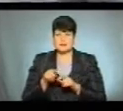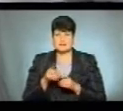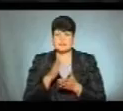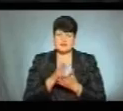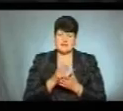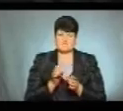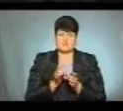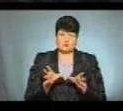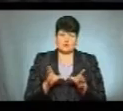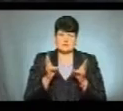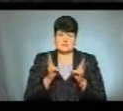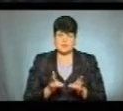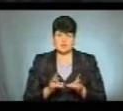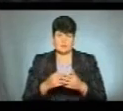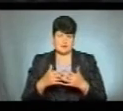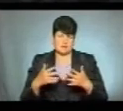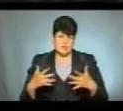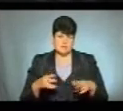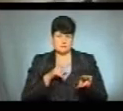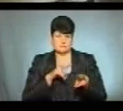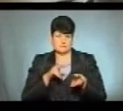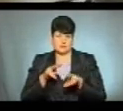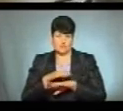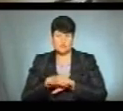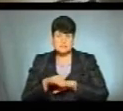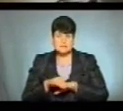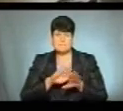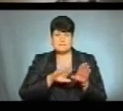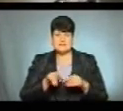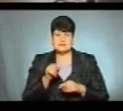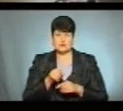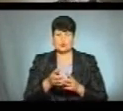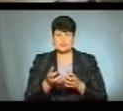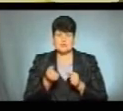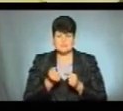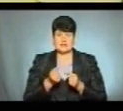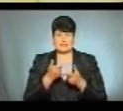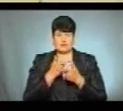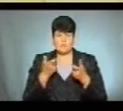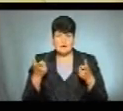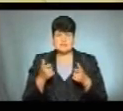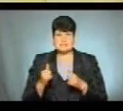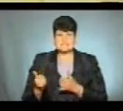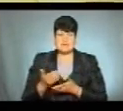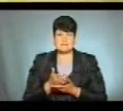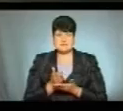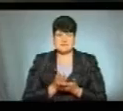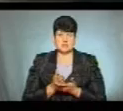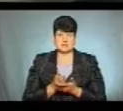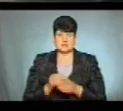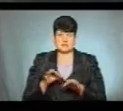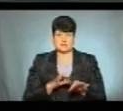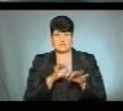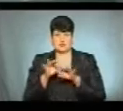наявність вибухонебезпечних предметів, патрулювали вулиці. Після того, як отримали інформацію про замінування, забезпечили евакуацію людей